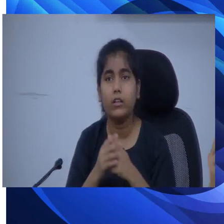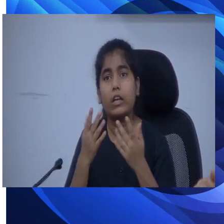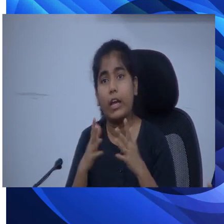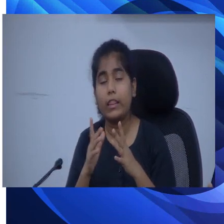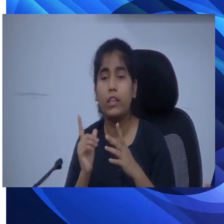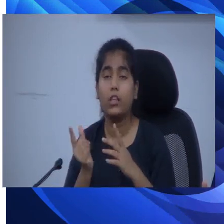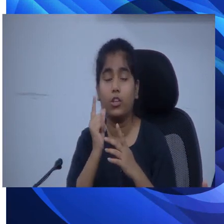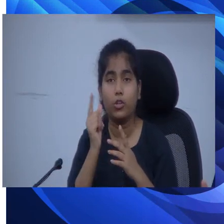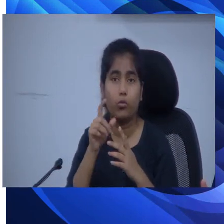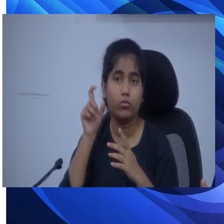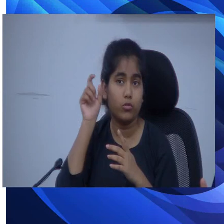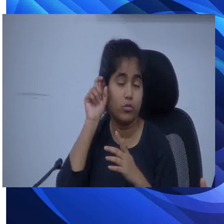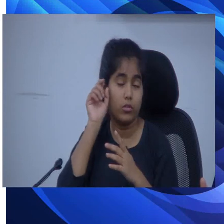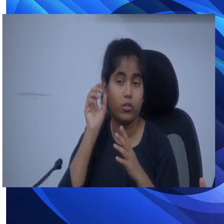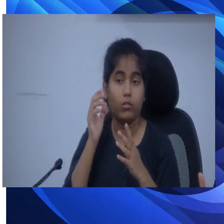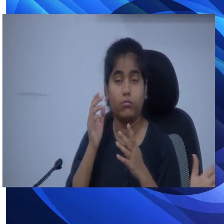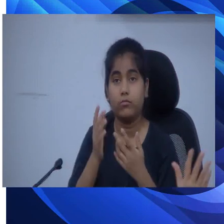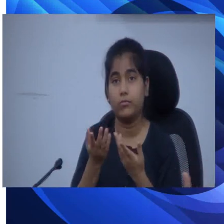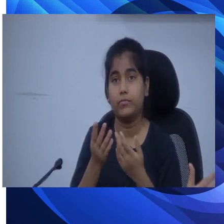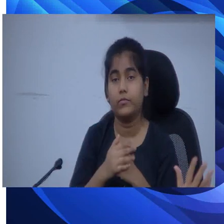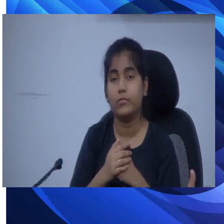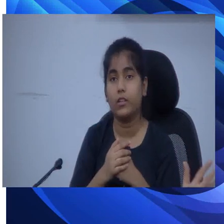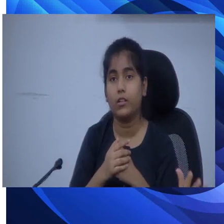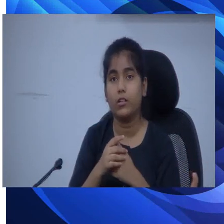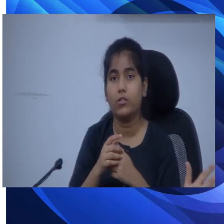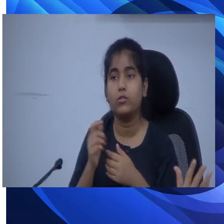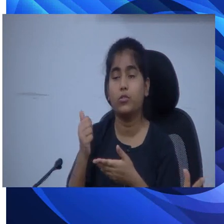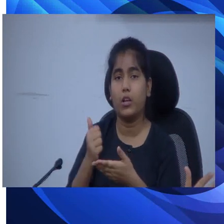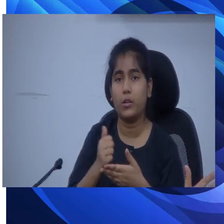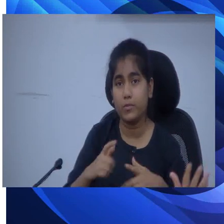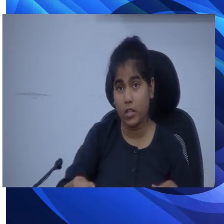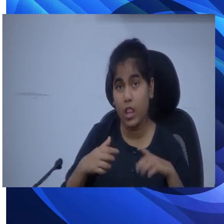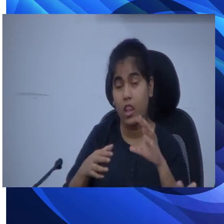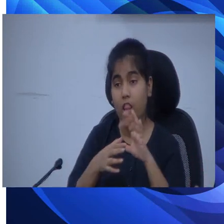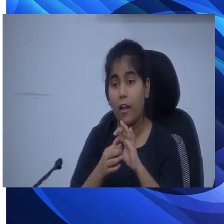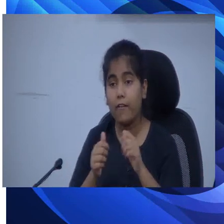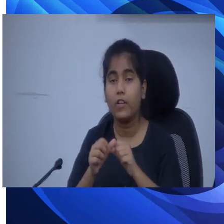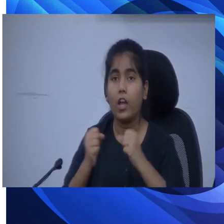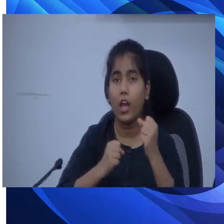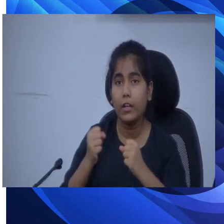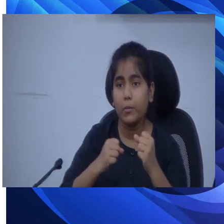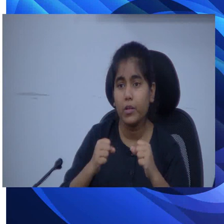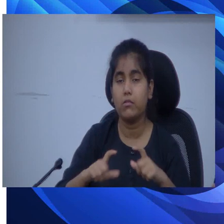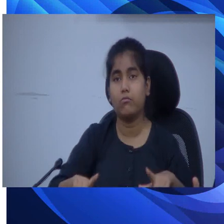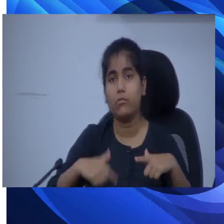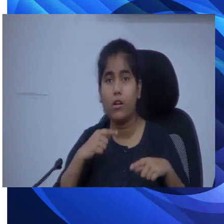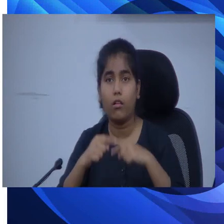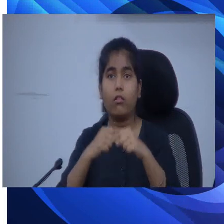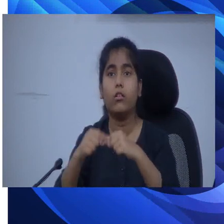ऐसी अवेलेबिलिटी होनी चाहिए कि वो उसको उससे अपनी जीवन की एक्टिविटीज़ ऑफ डेली लिविंग